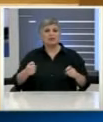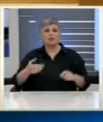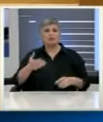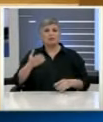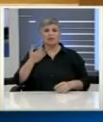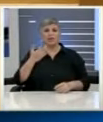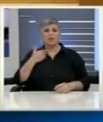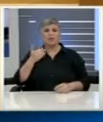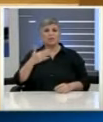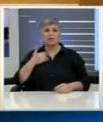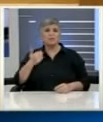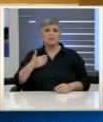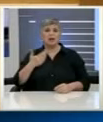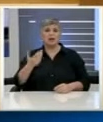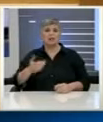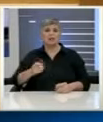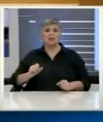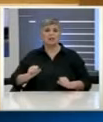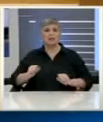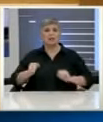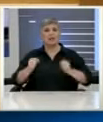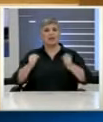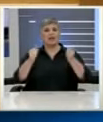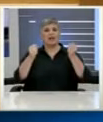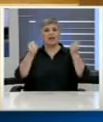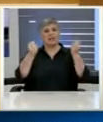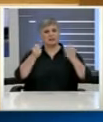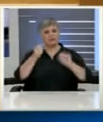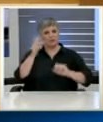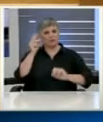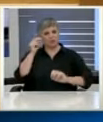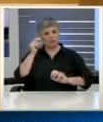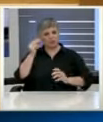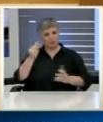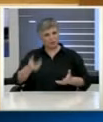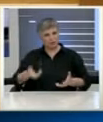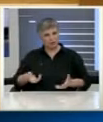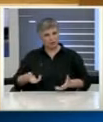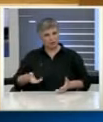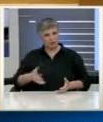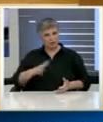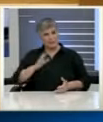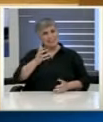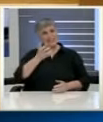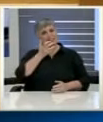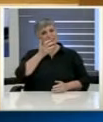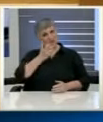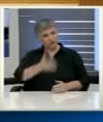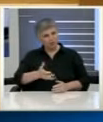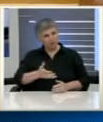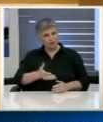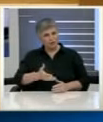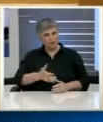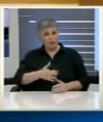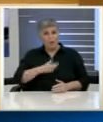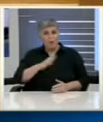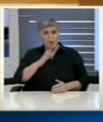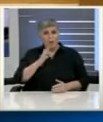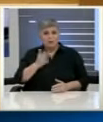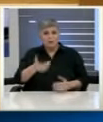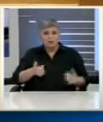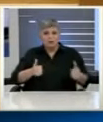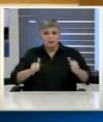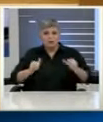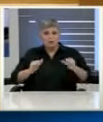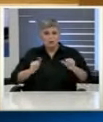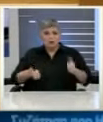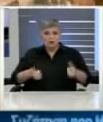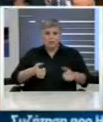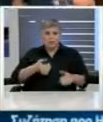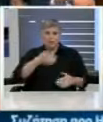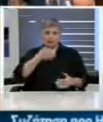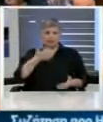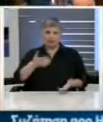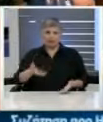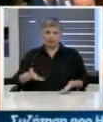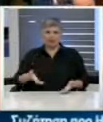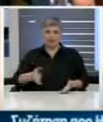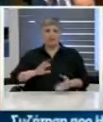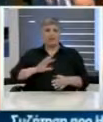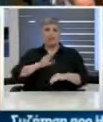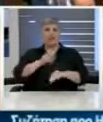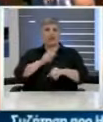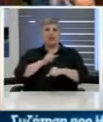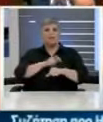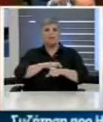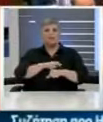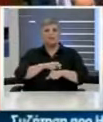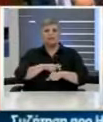φοιτητικό κίνημα είμαστε σοβαροί κυρίες και κύριοι συνάδελφοι πώς τα λέτε αυτά τα πράγματα έχετε κάνει λάστιχο στο άσυλο και μιλάτε